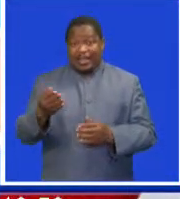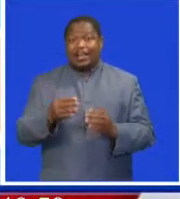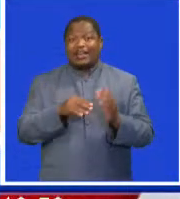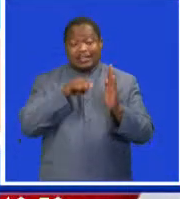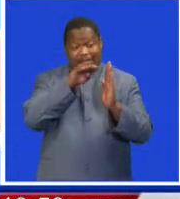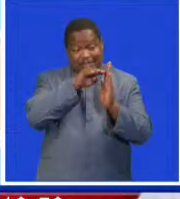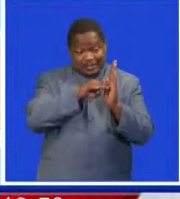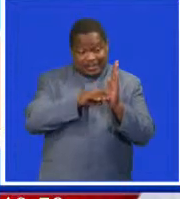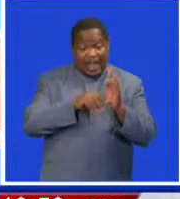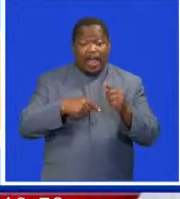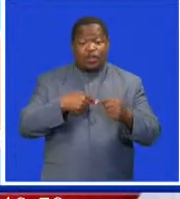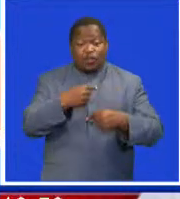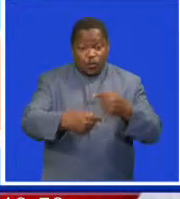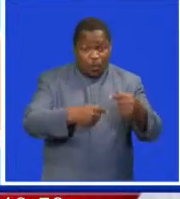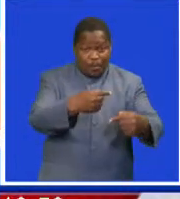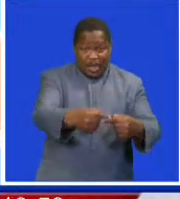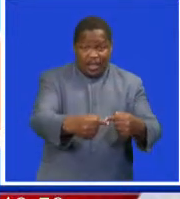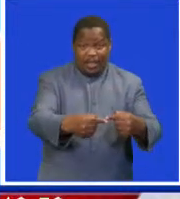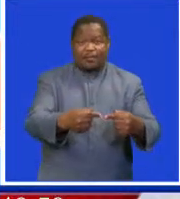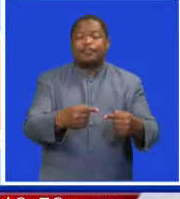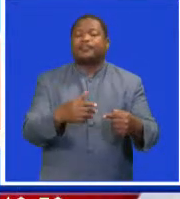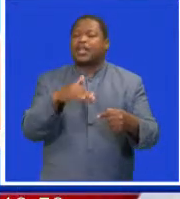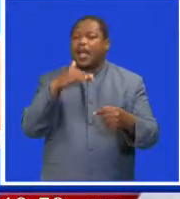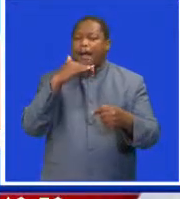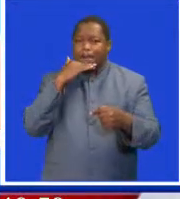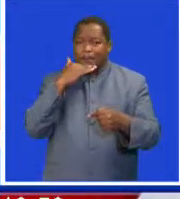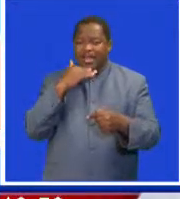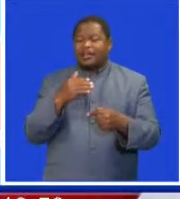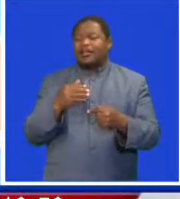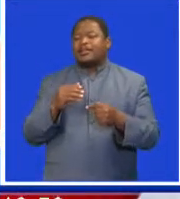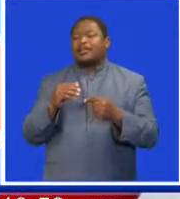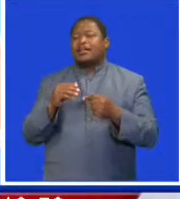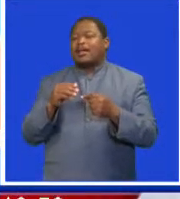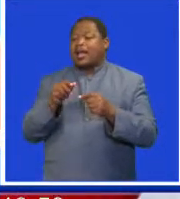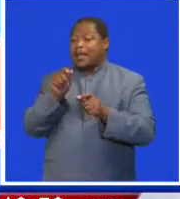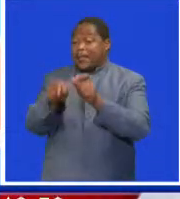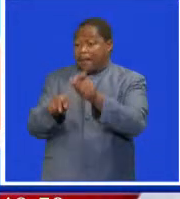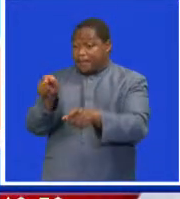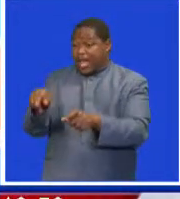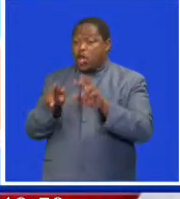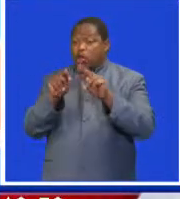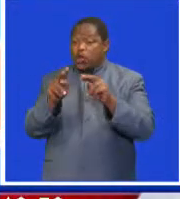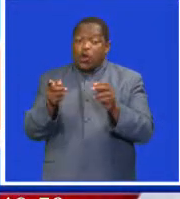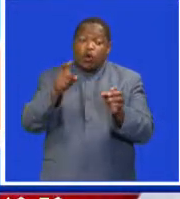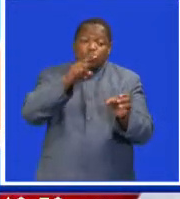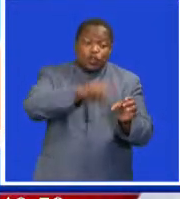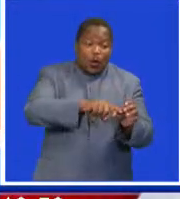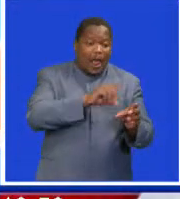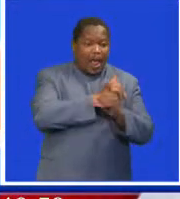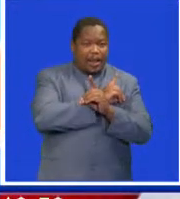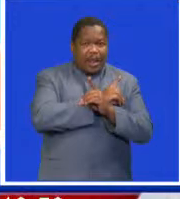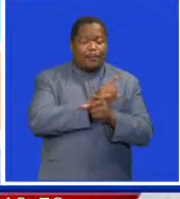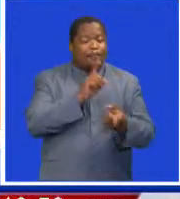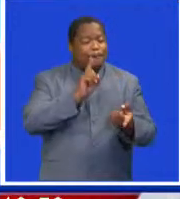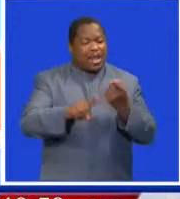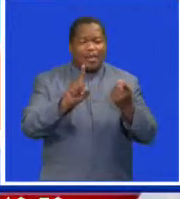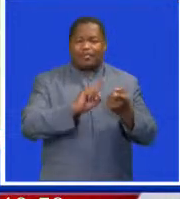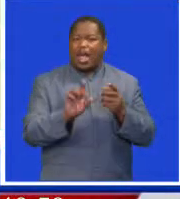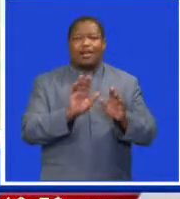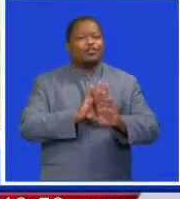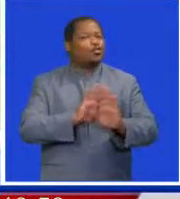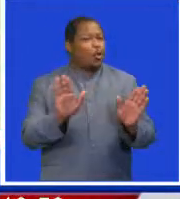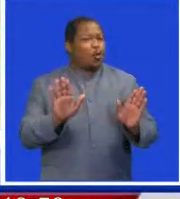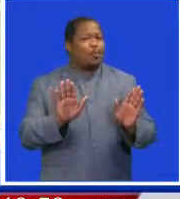lesizini lesikiyo isizini ya 2019-2020. Lokho ukuthi badlali abevele badlala ngibona labantu abachubeka badlale